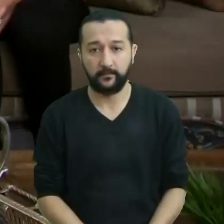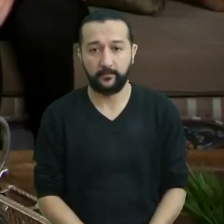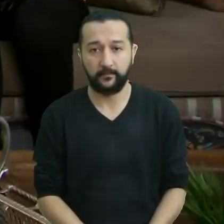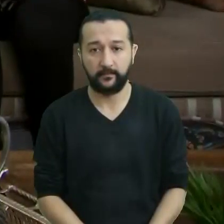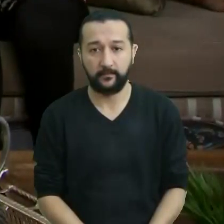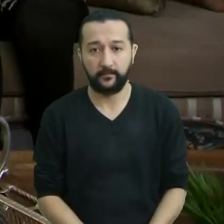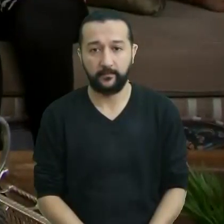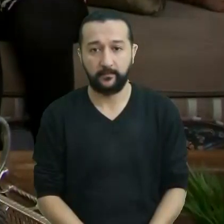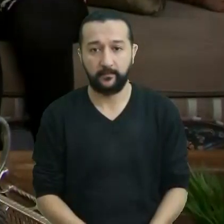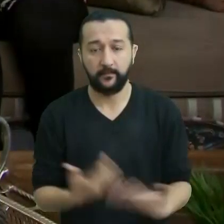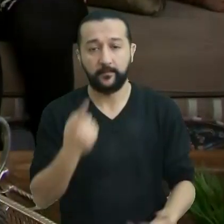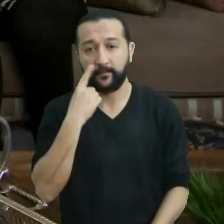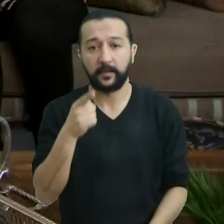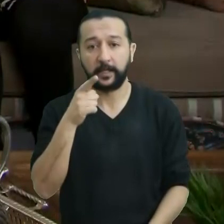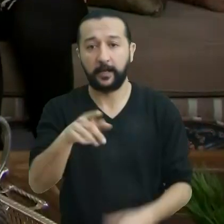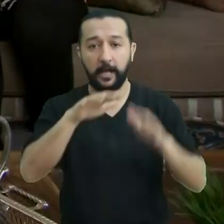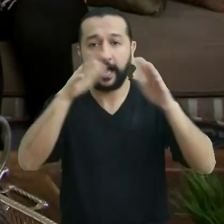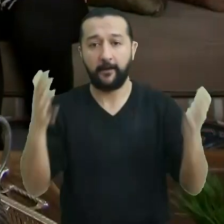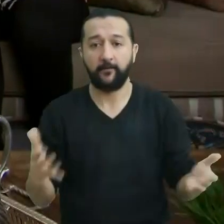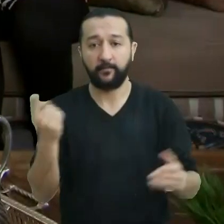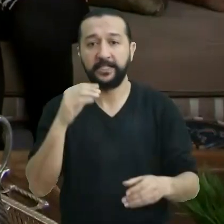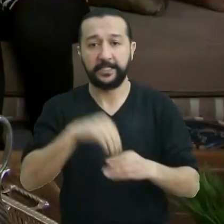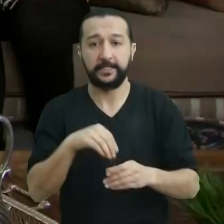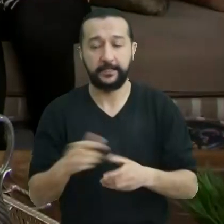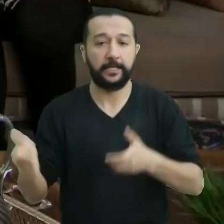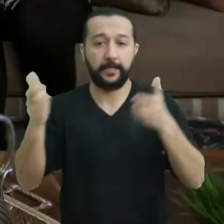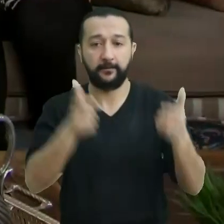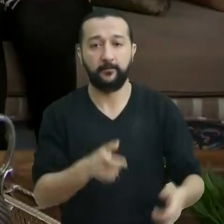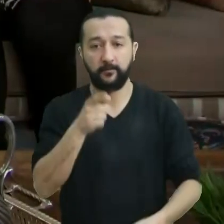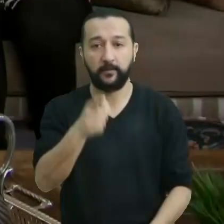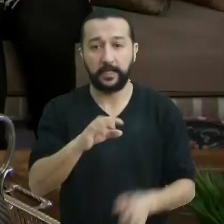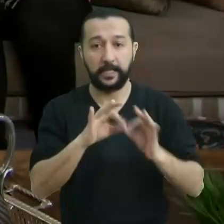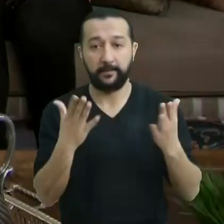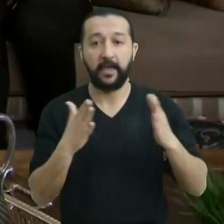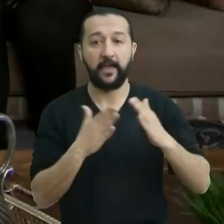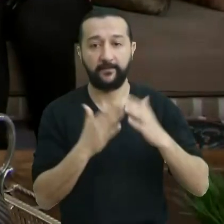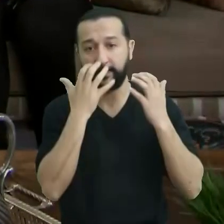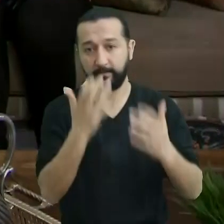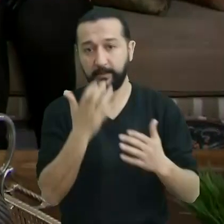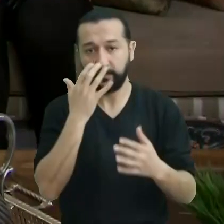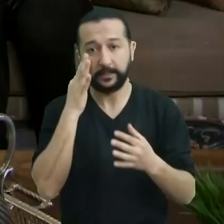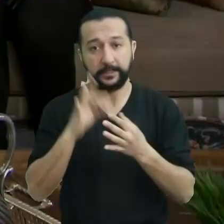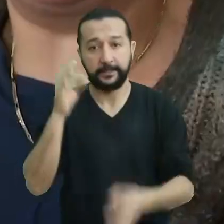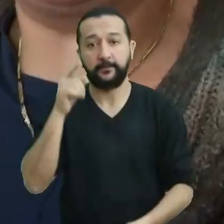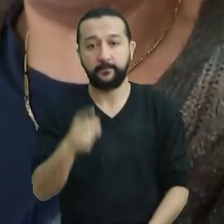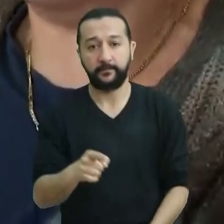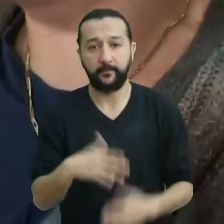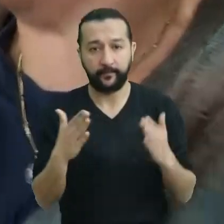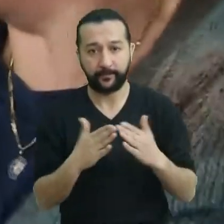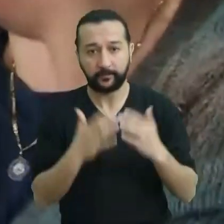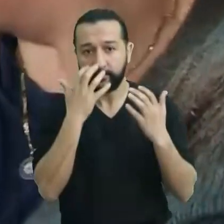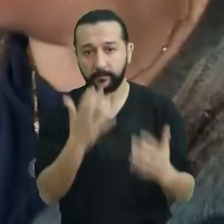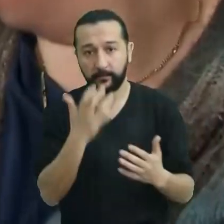Ah, bakın akvaryum gibi bir şeyin içinde getiriyorlar. Demek ki evde besliyor insanlar bunu.